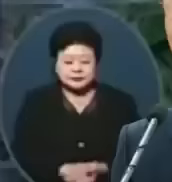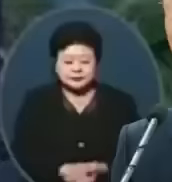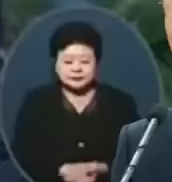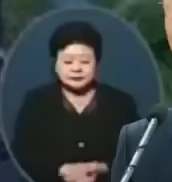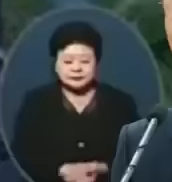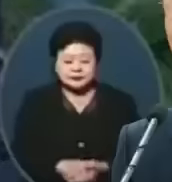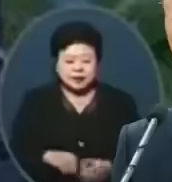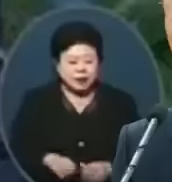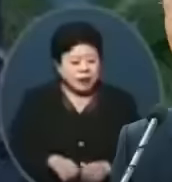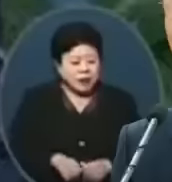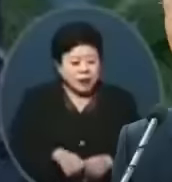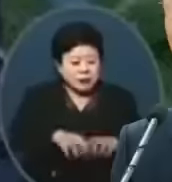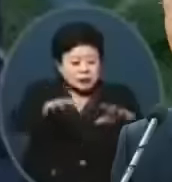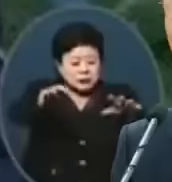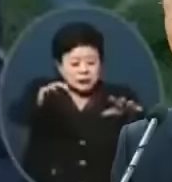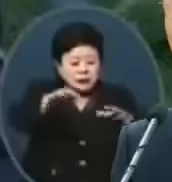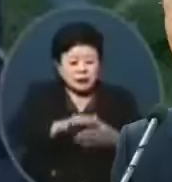흩어져서